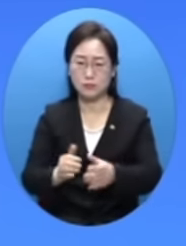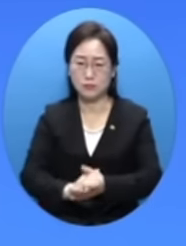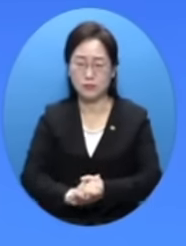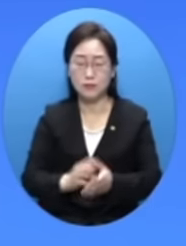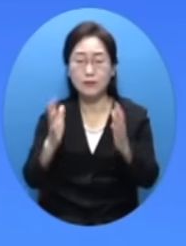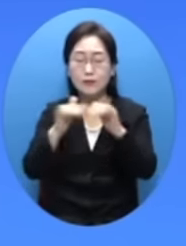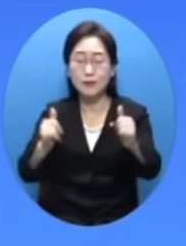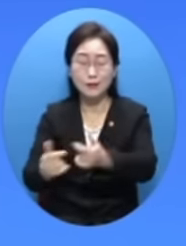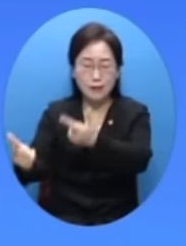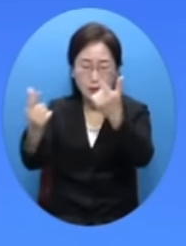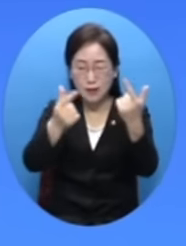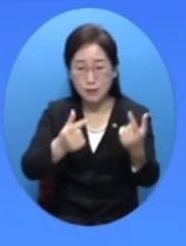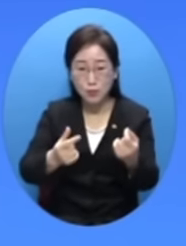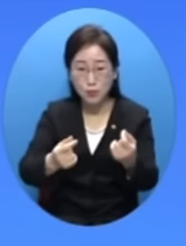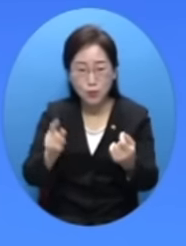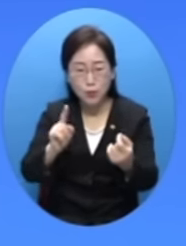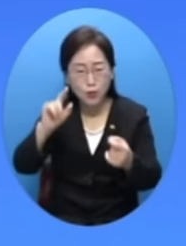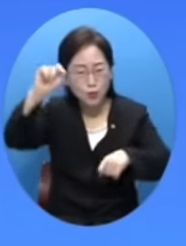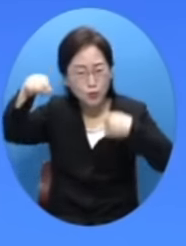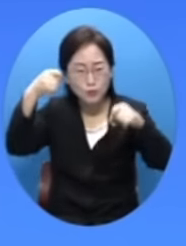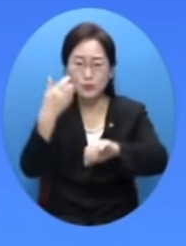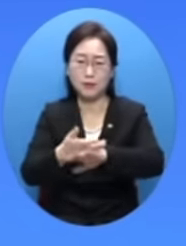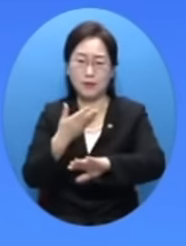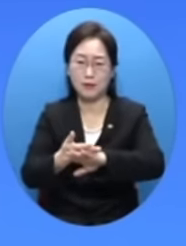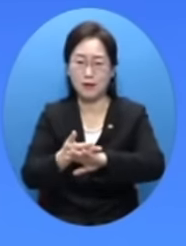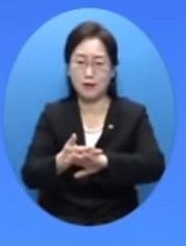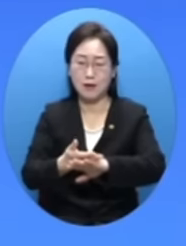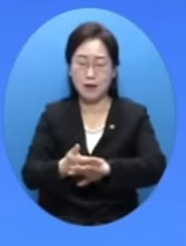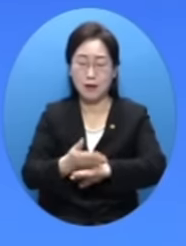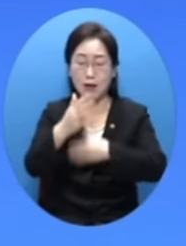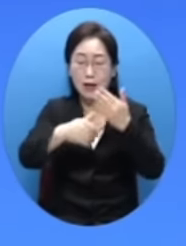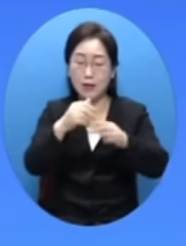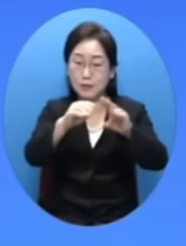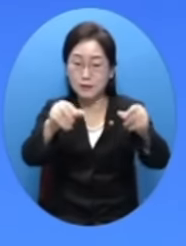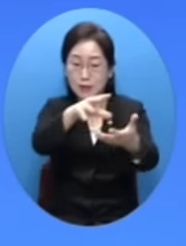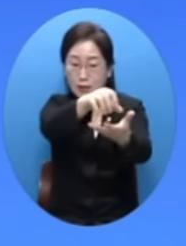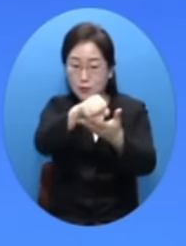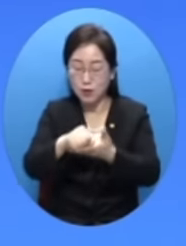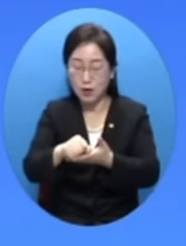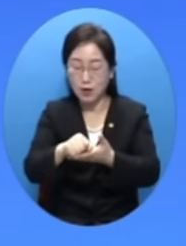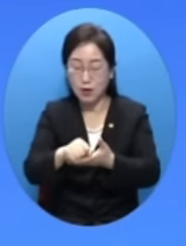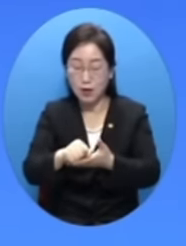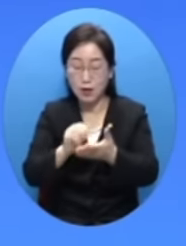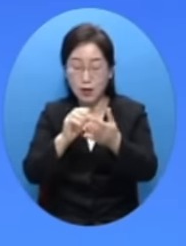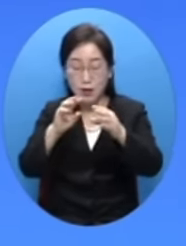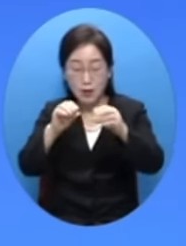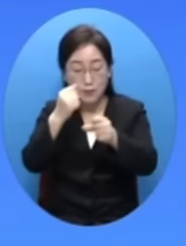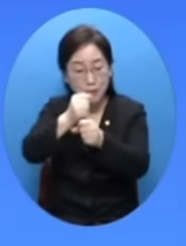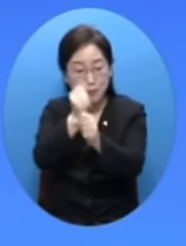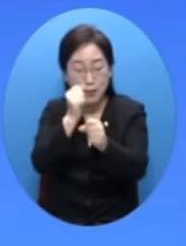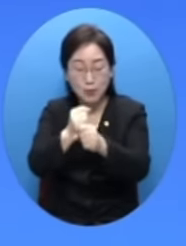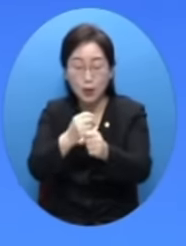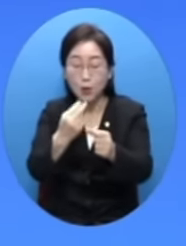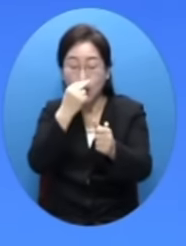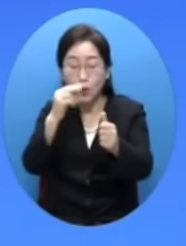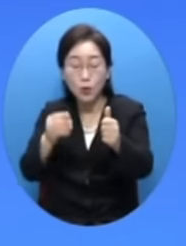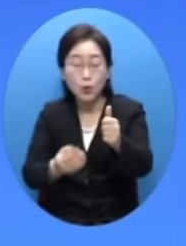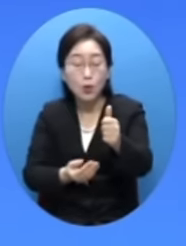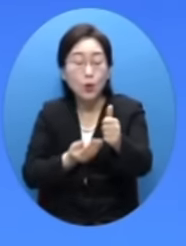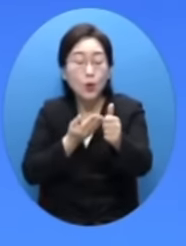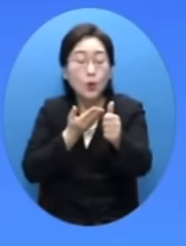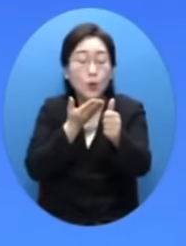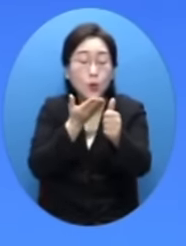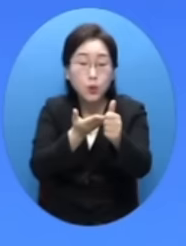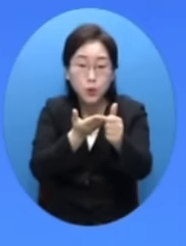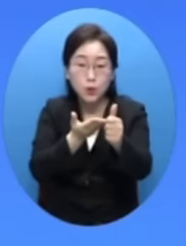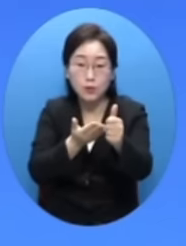사람은 모든 동물과 달리 하나님께서 흙을 빚으신 다음 그 코에 하고 하나님의 생기,